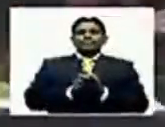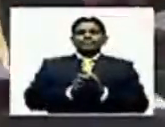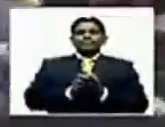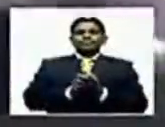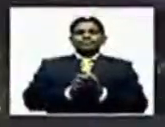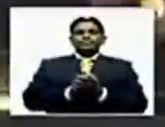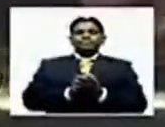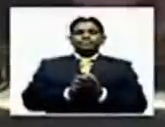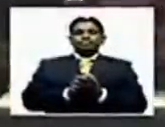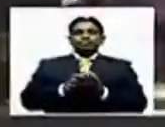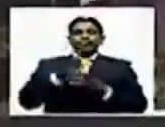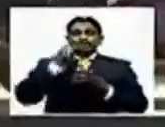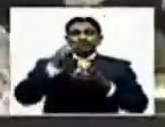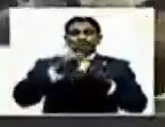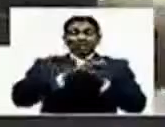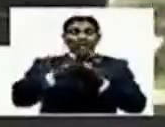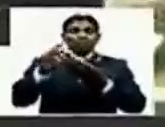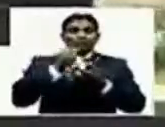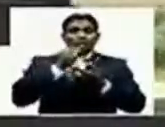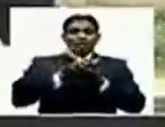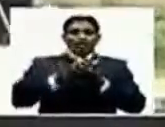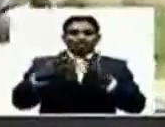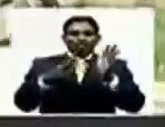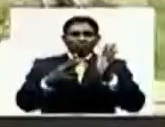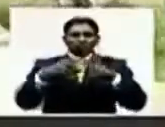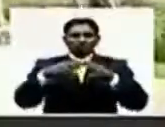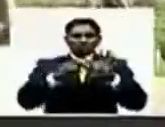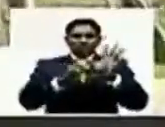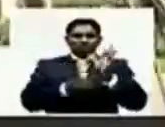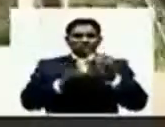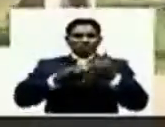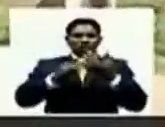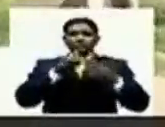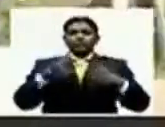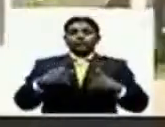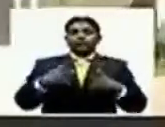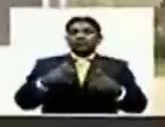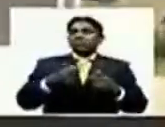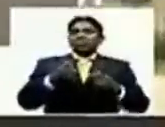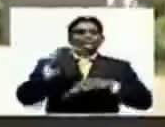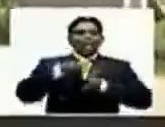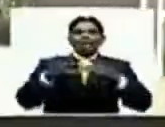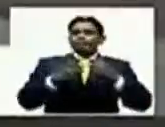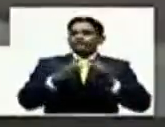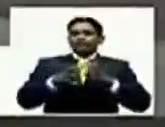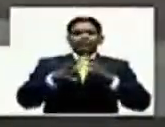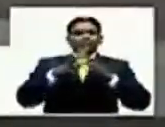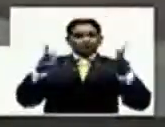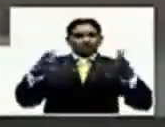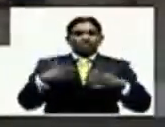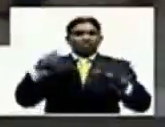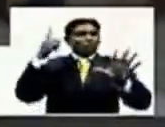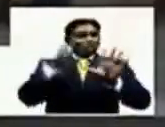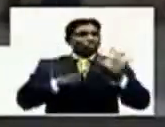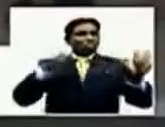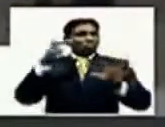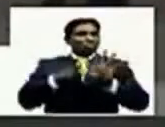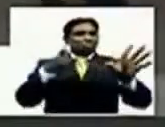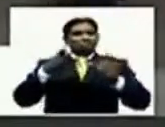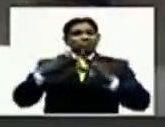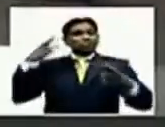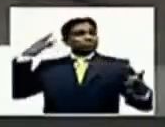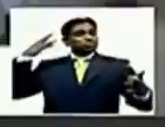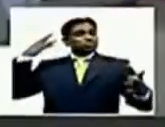හම්බන්තොට වල්සපුගල දැඩි වන අලි තර්ජනයට ලක් වෙන ගම්මානයක්. වසර ගානක ඉඳලා ගම්මාන ගණනාවක